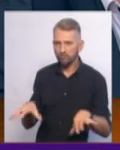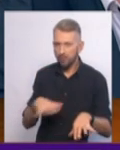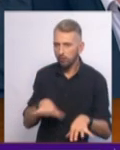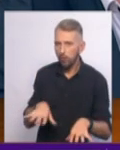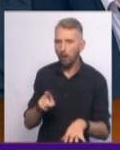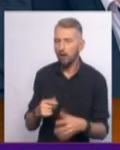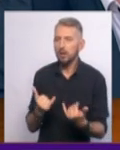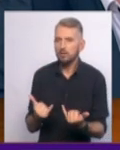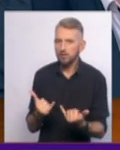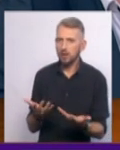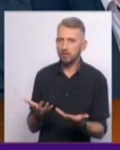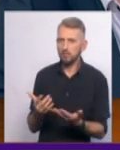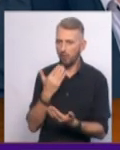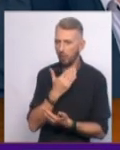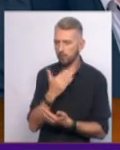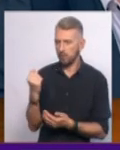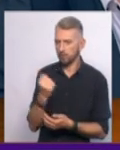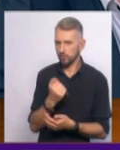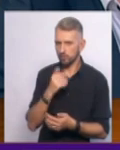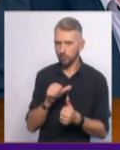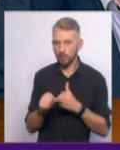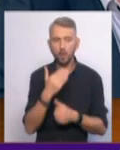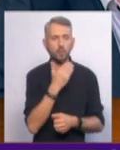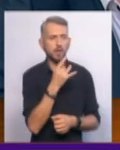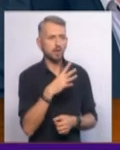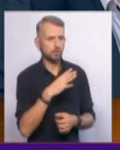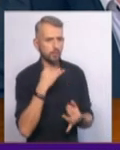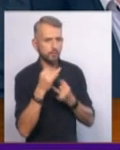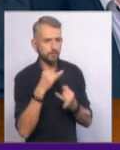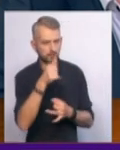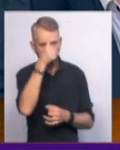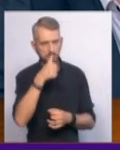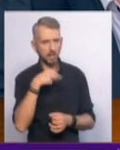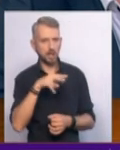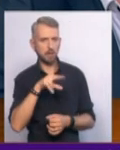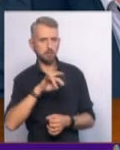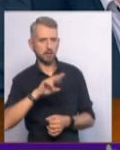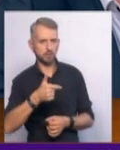от зараз, останніми тижнями особливо... Останній раз я спілкувався у липні місяці,